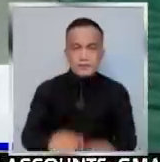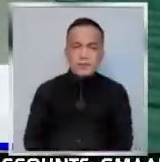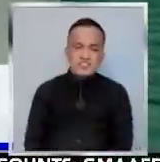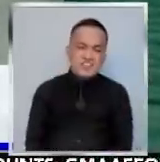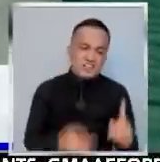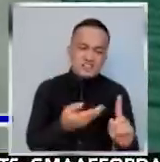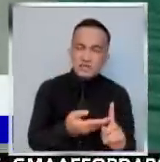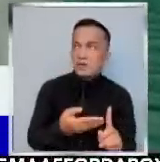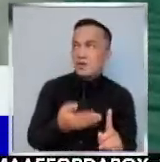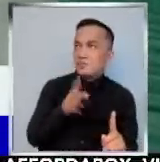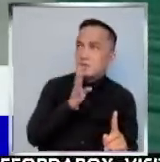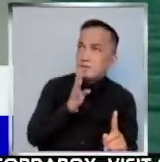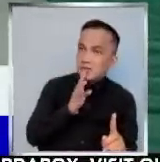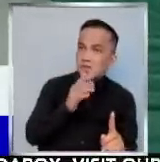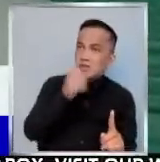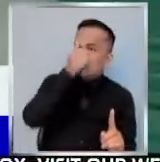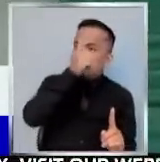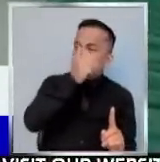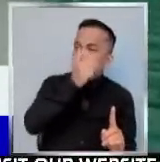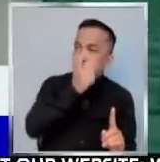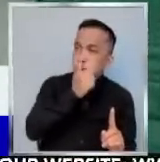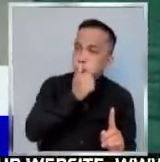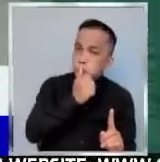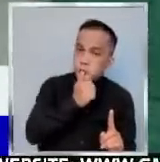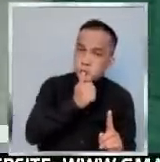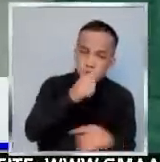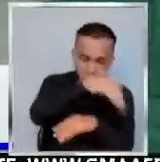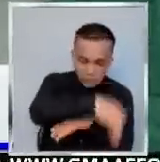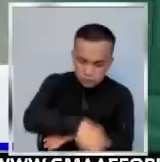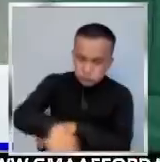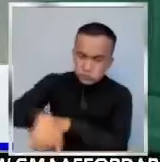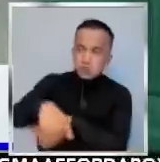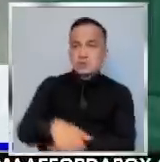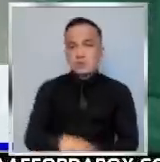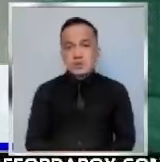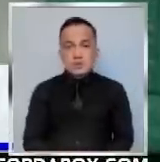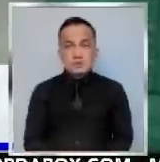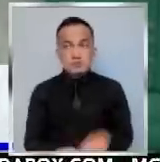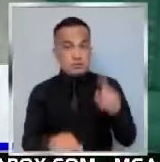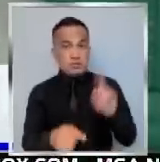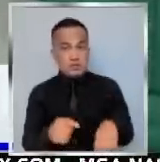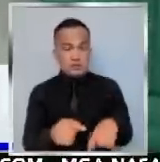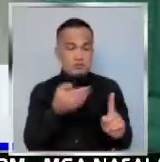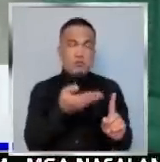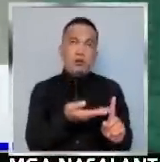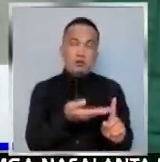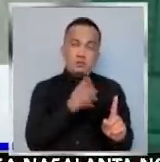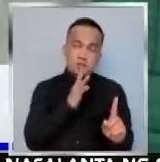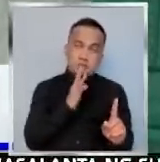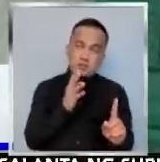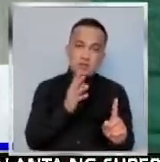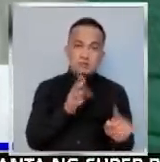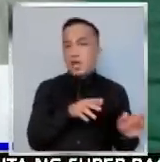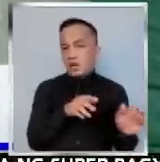nagtitiis po magdamag kaming narito lang sa loob na mag-ina. Kung talaga hindi na namin kaya, kami talagang aalis.